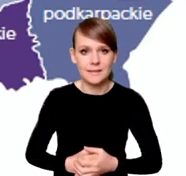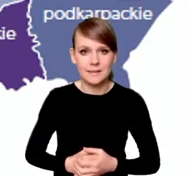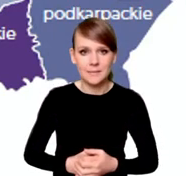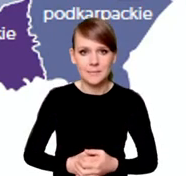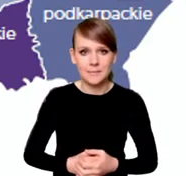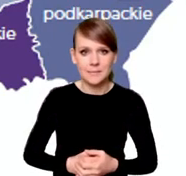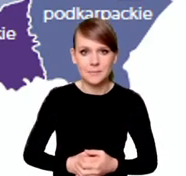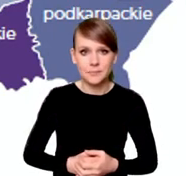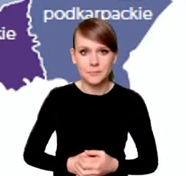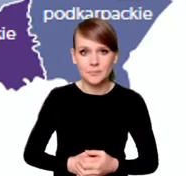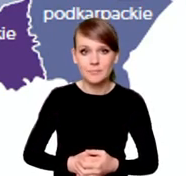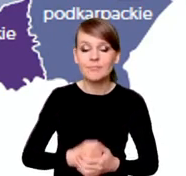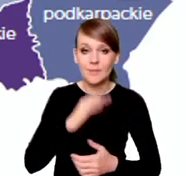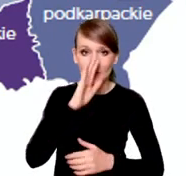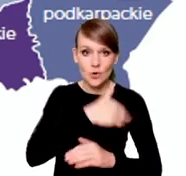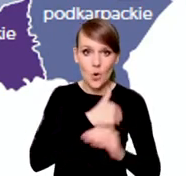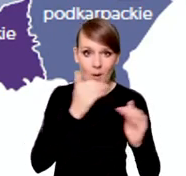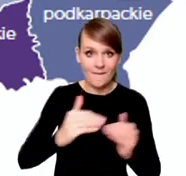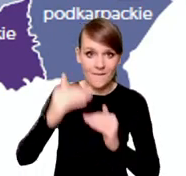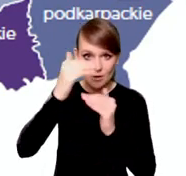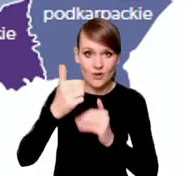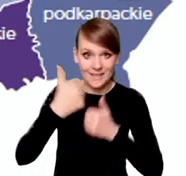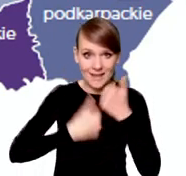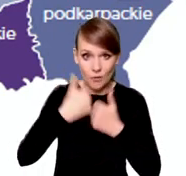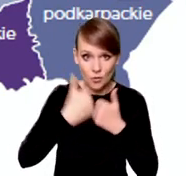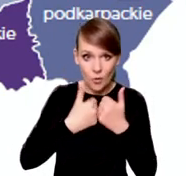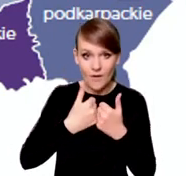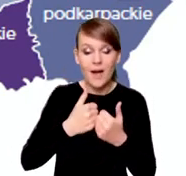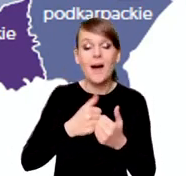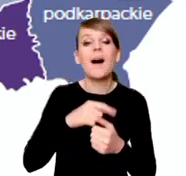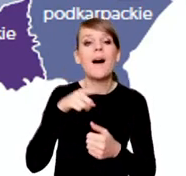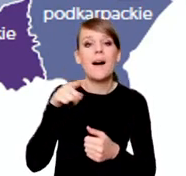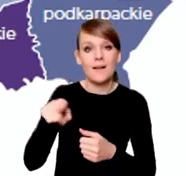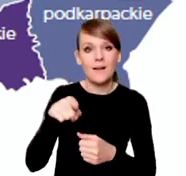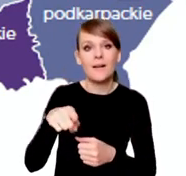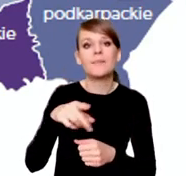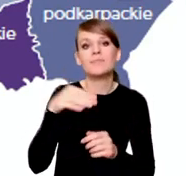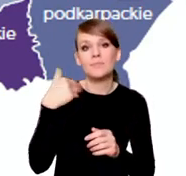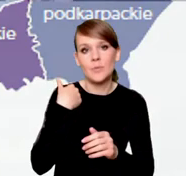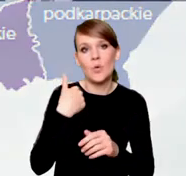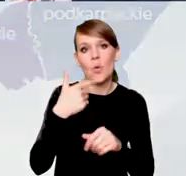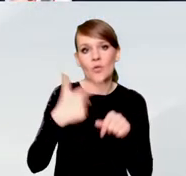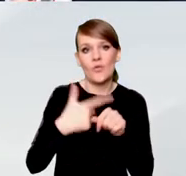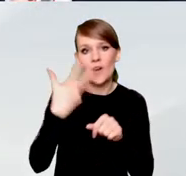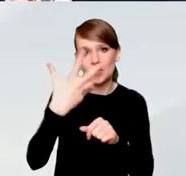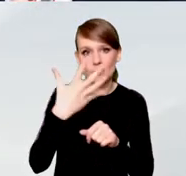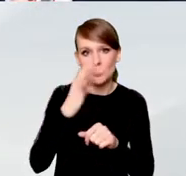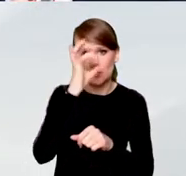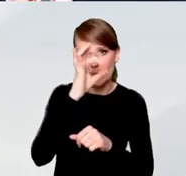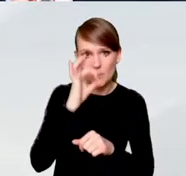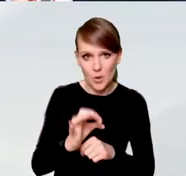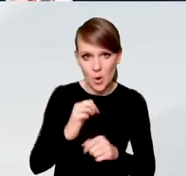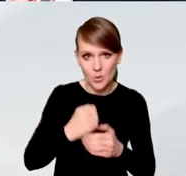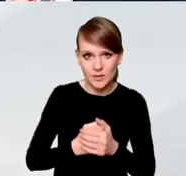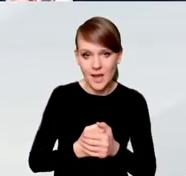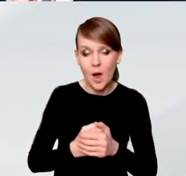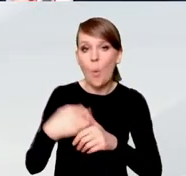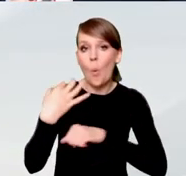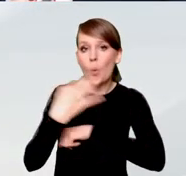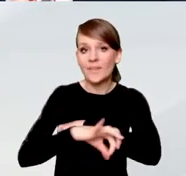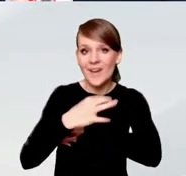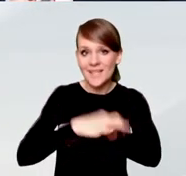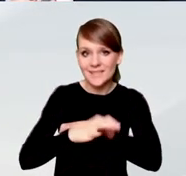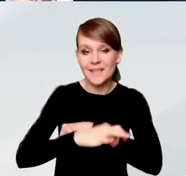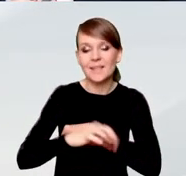Z wyższych szkół zawodowych w próbie znalazło się 25% respondentów, z uniwersytetów